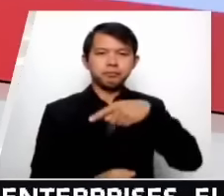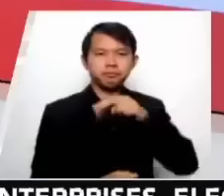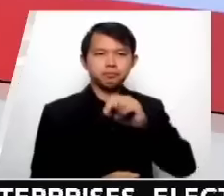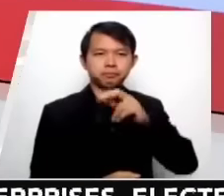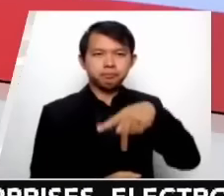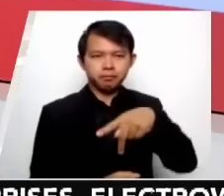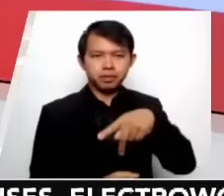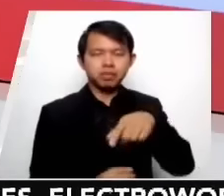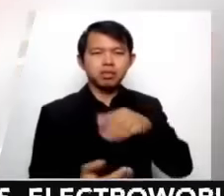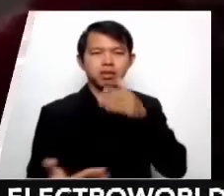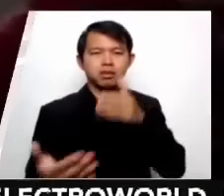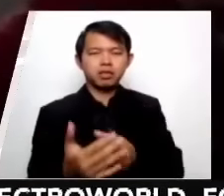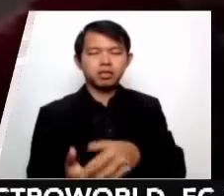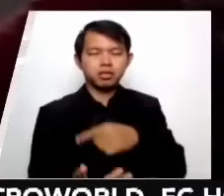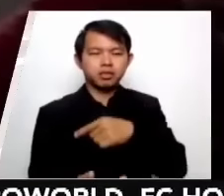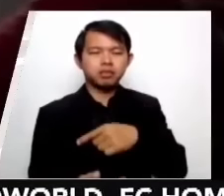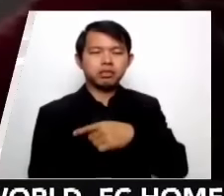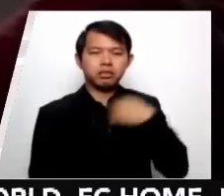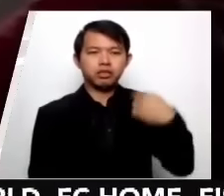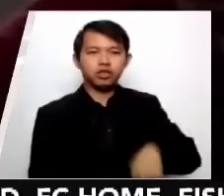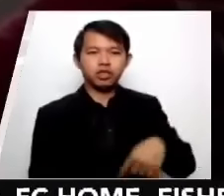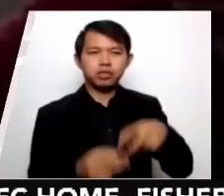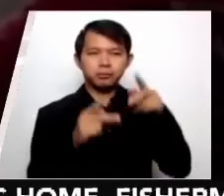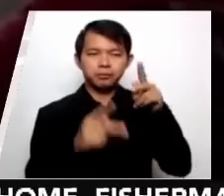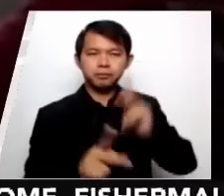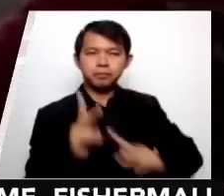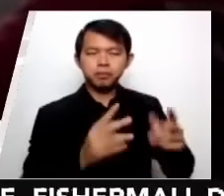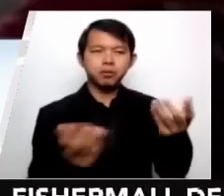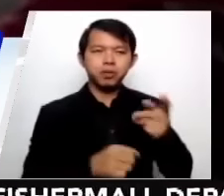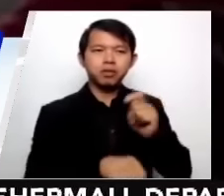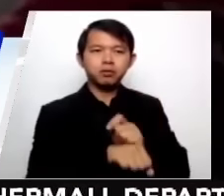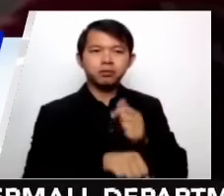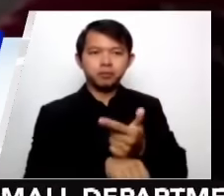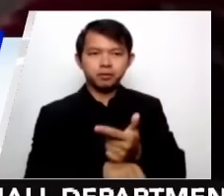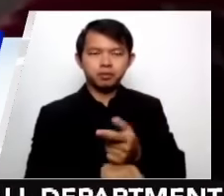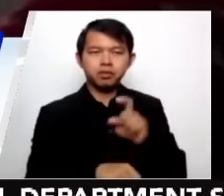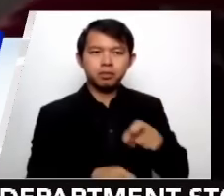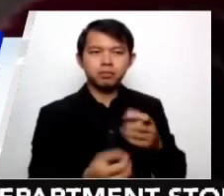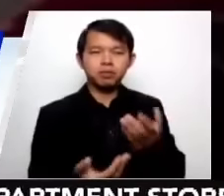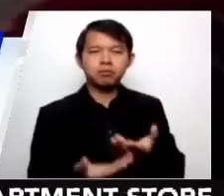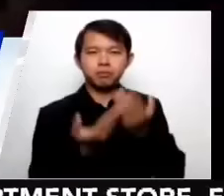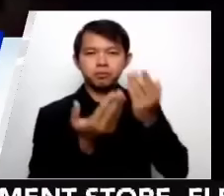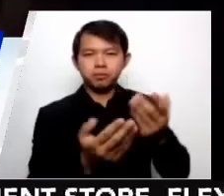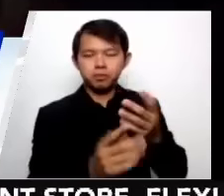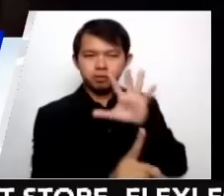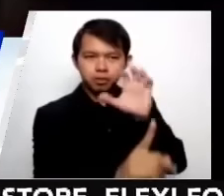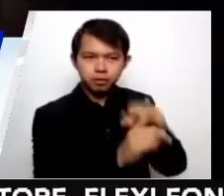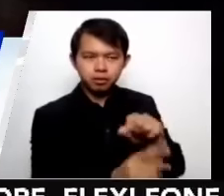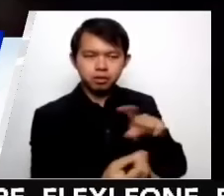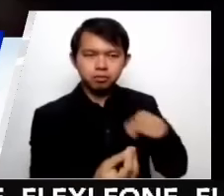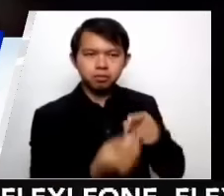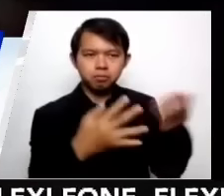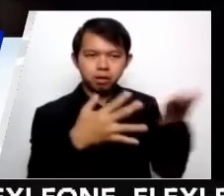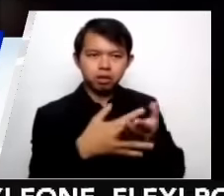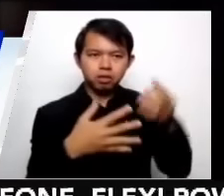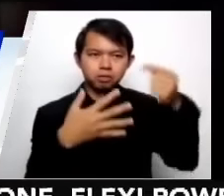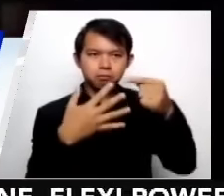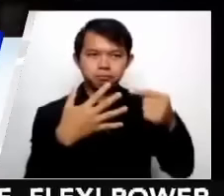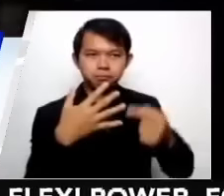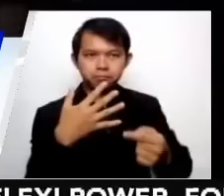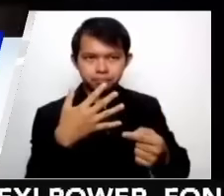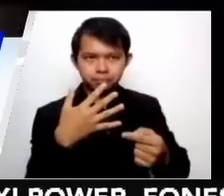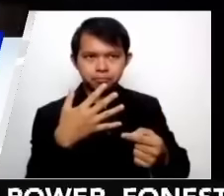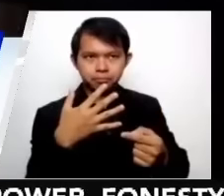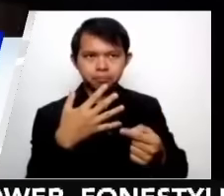BGC sa Taguig. Isisilbi sana ng pulisya ang tatlong warrant of arrest para sa mga kasong deceit, resistance and disobedience to an